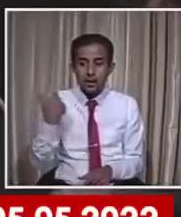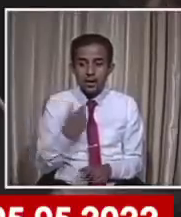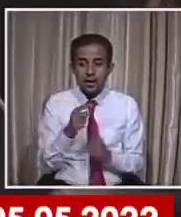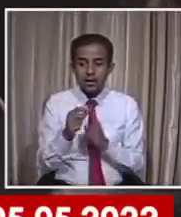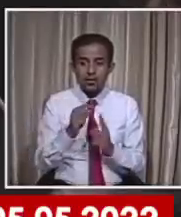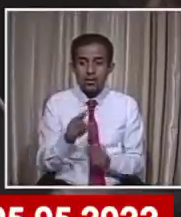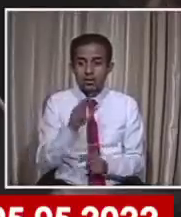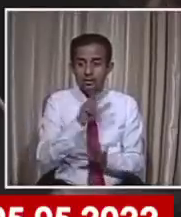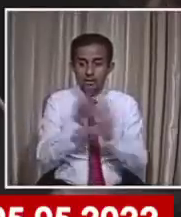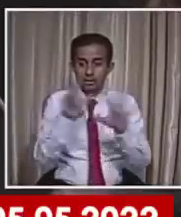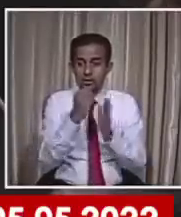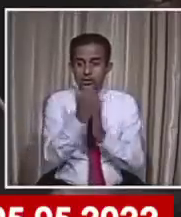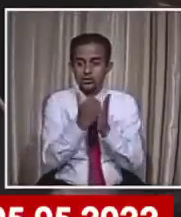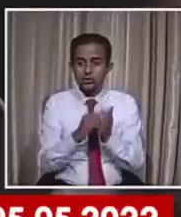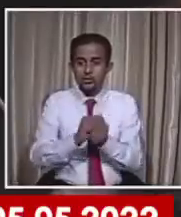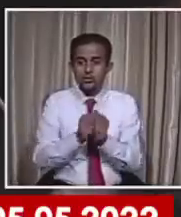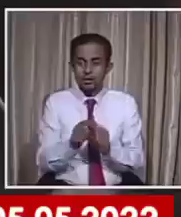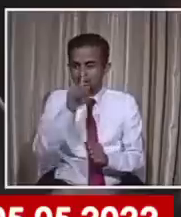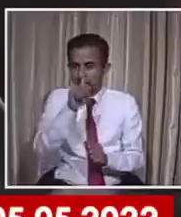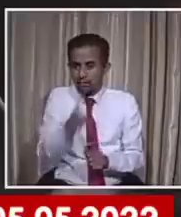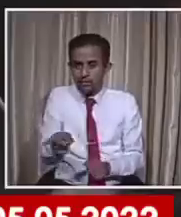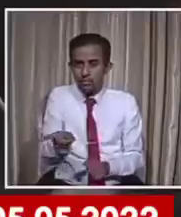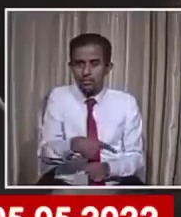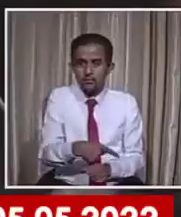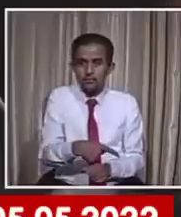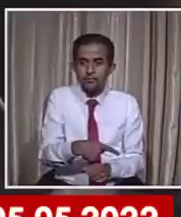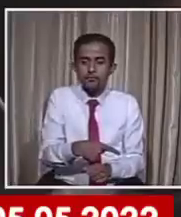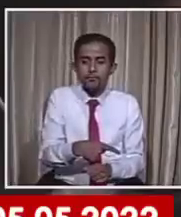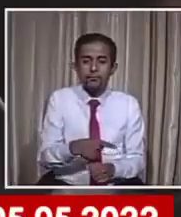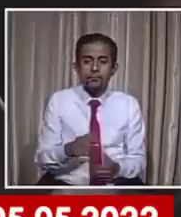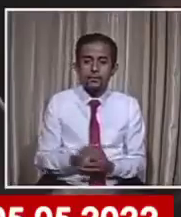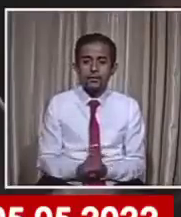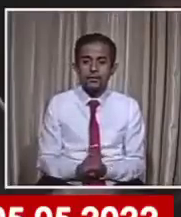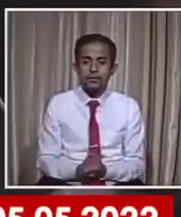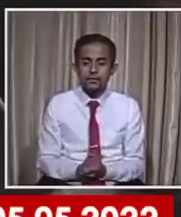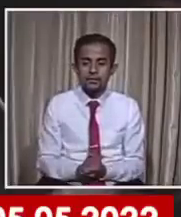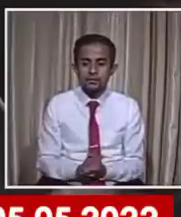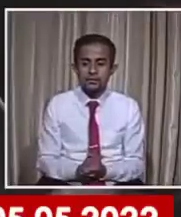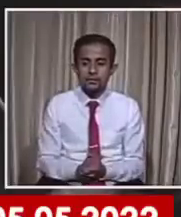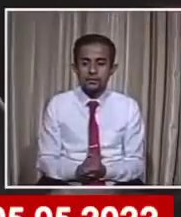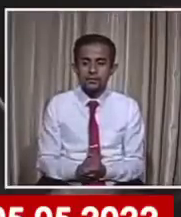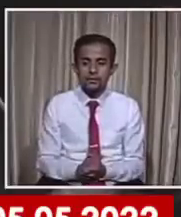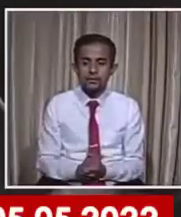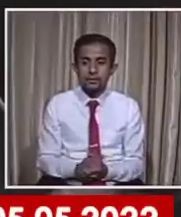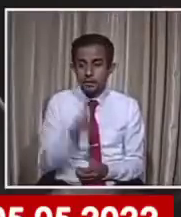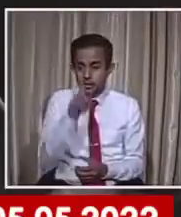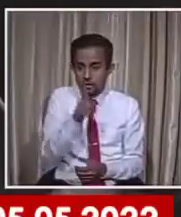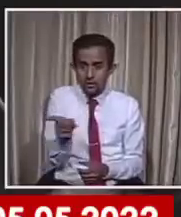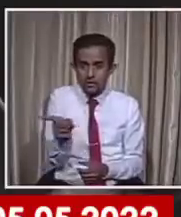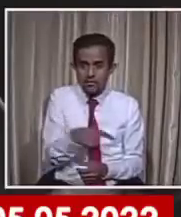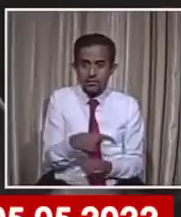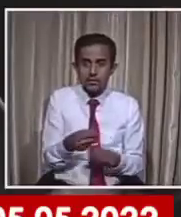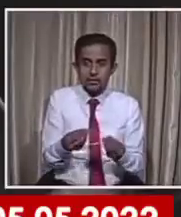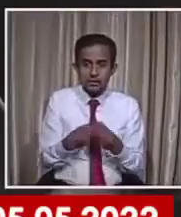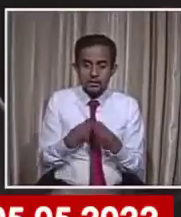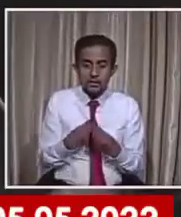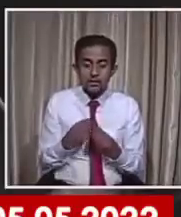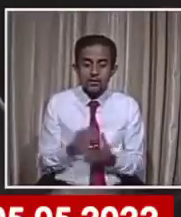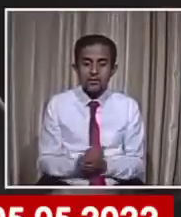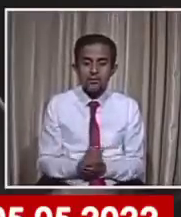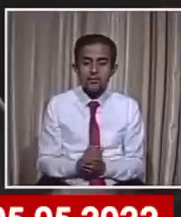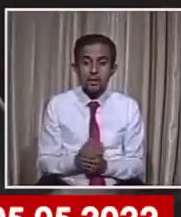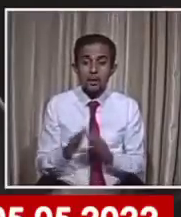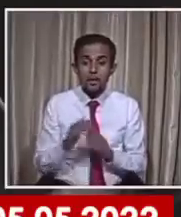காட்டியுள்ளதாக அறிந்தோம். அதுதான் தற்போது எமக்கு உள்ள ஒரே நம்பிக்கை. அந்த கடனை பெற்றுக்கொள்ள தவறினால் நாங்கள் கடுமையாக சூழ்நிலையை